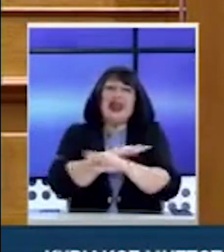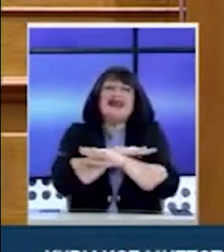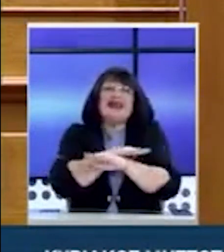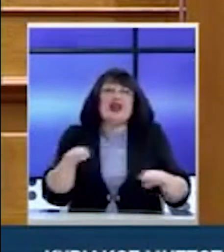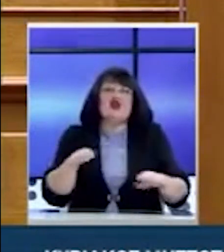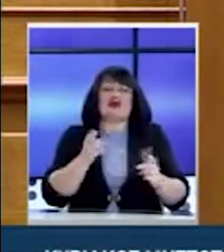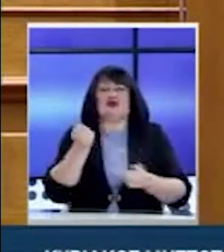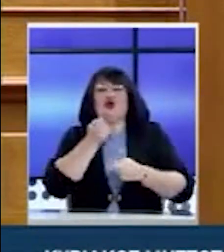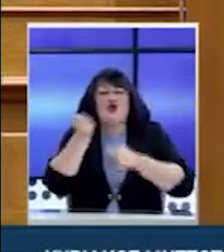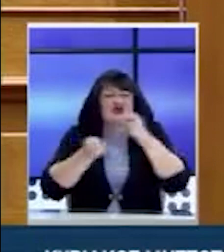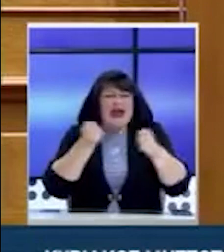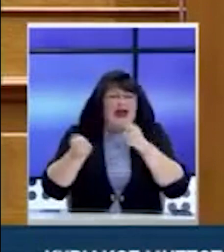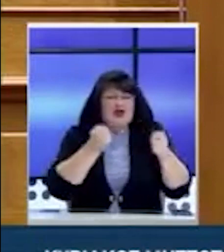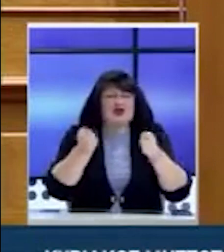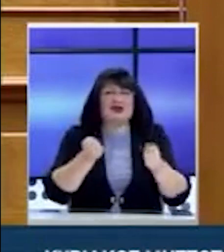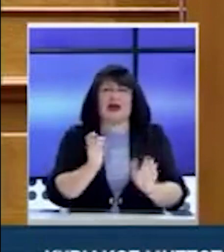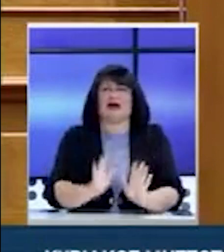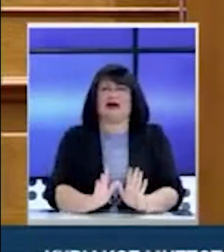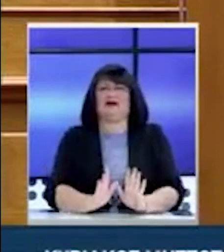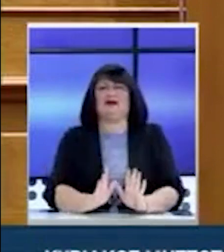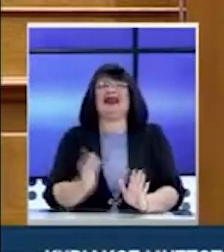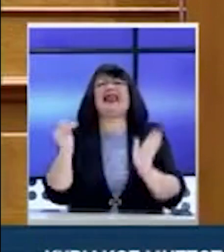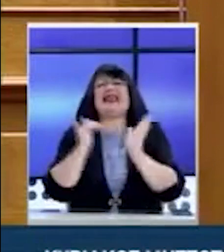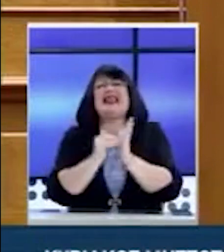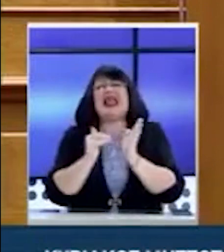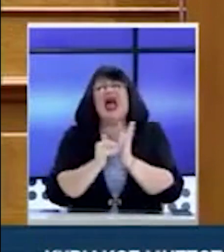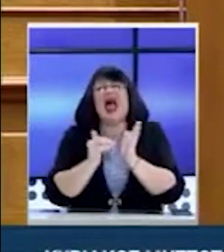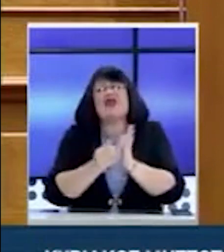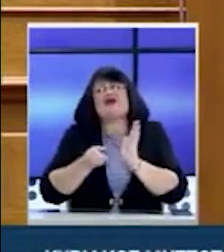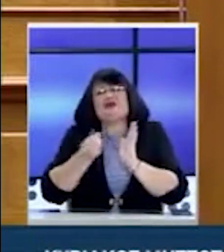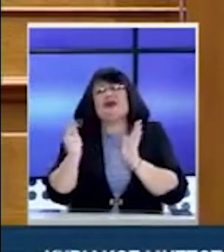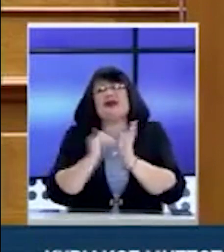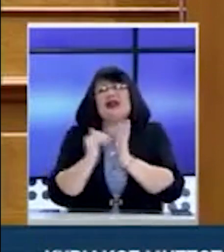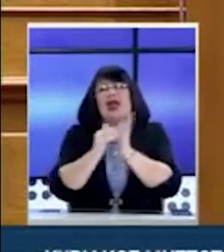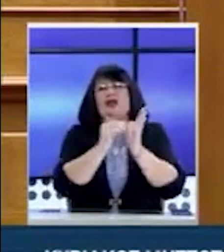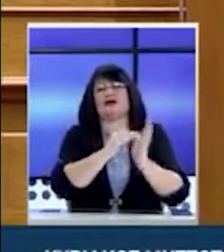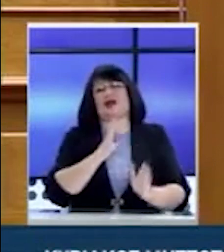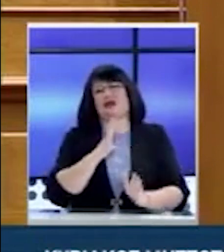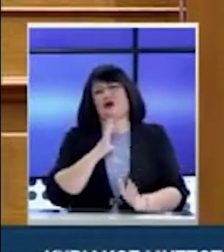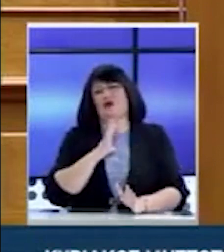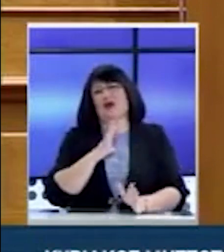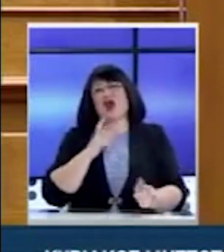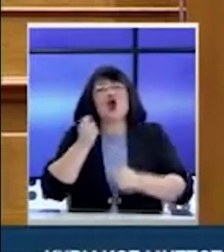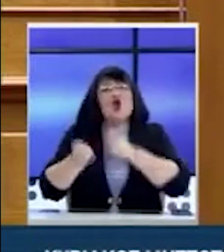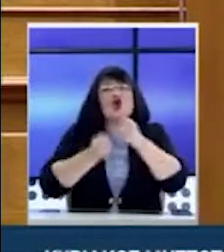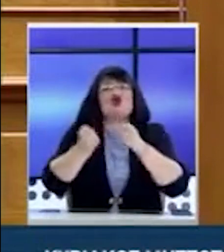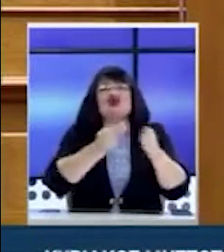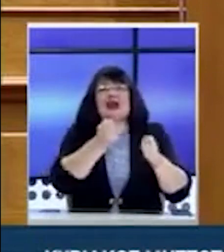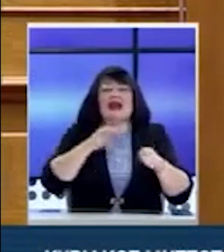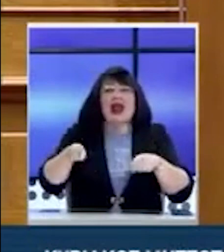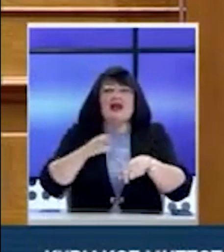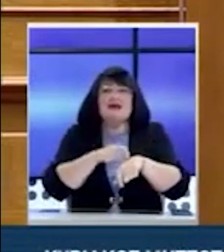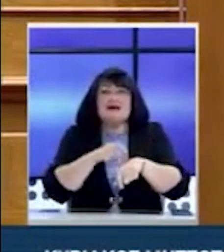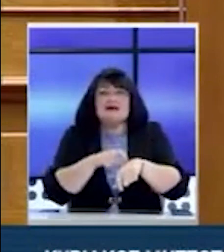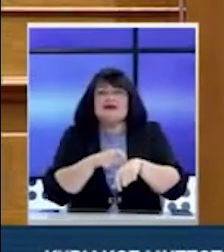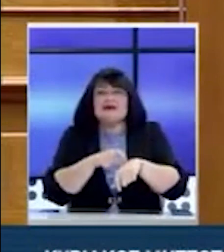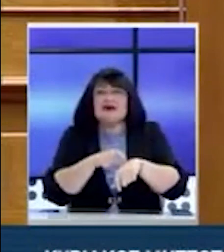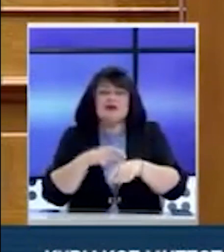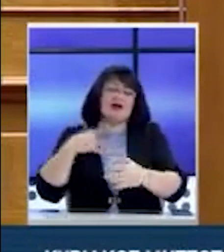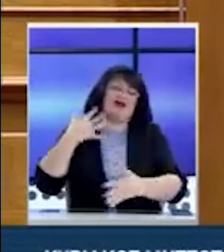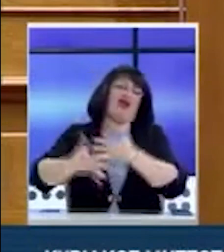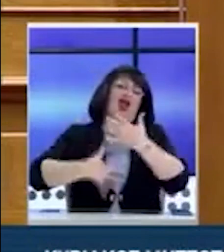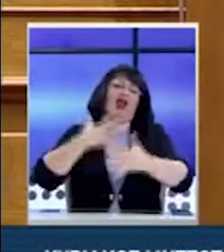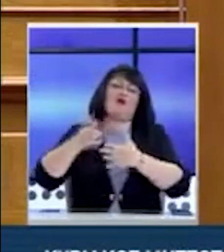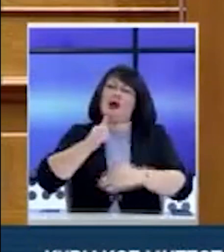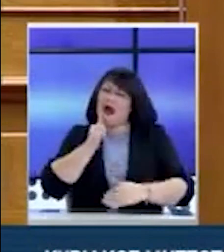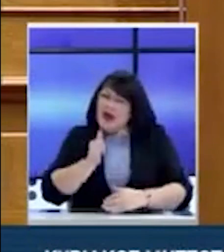πληγή για δεκάδες χιλιάδες, εκατοντάδες χιλιάδες συμπολίτες μας, οι οποίοι με το υφιστάμενο πλαίσιο θα ταλαιπωρούνται